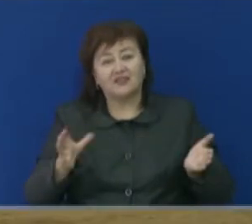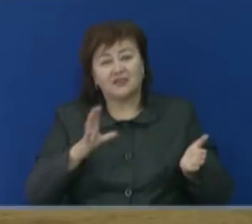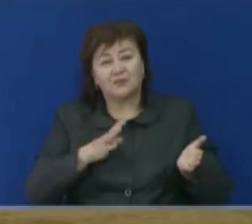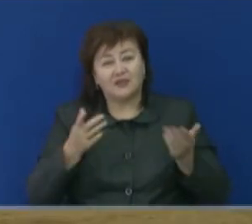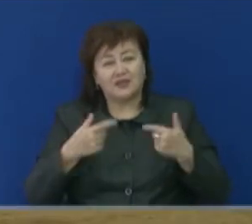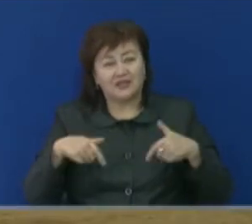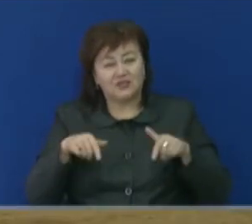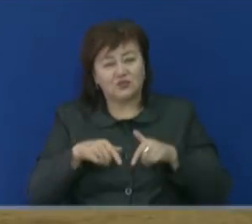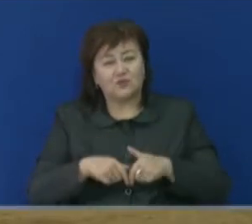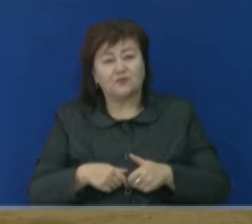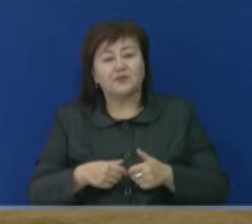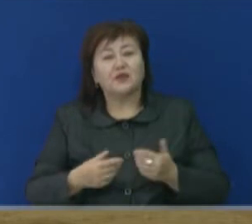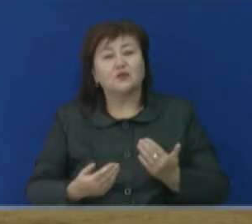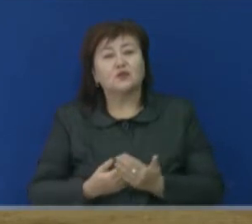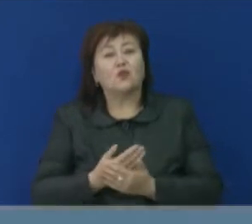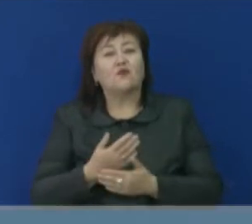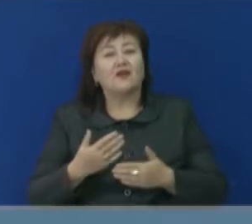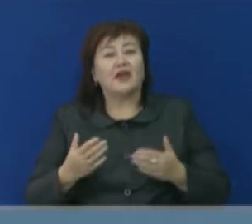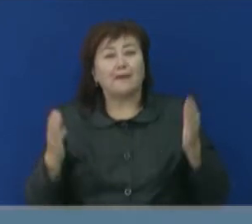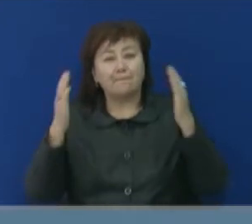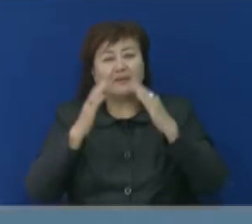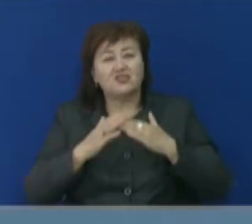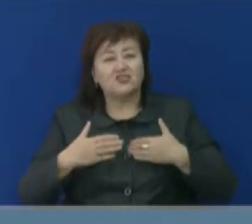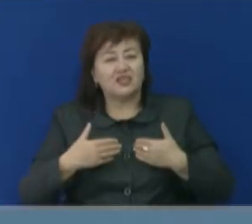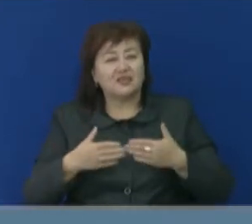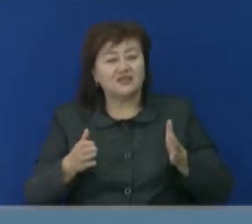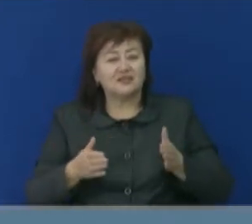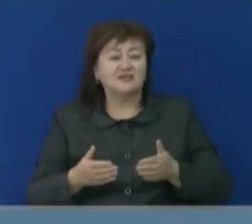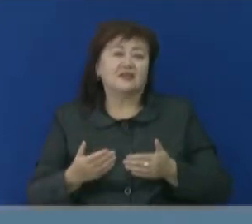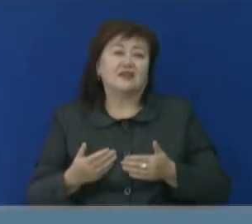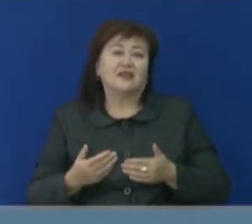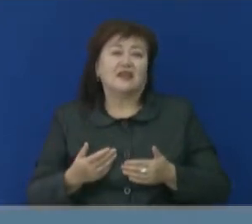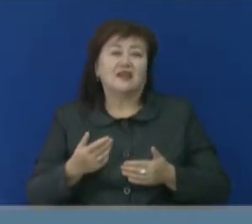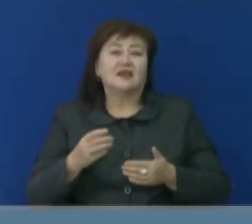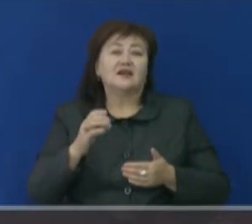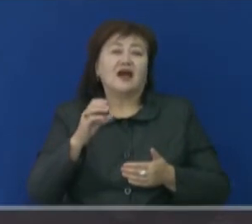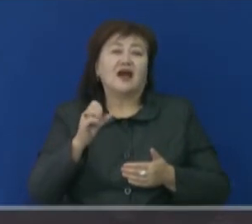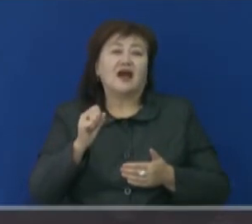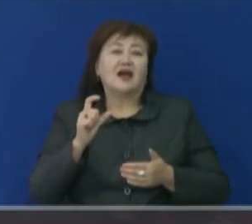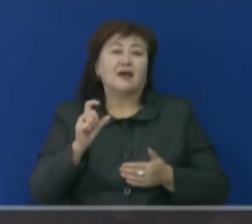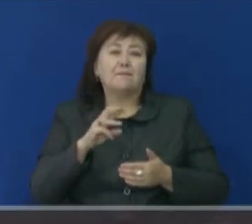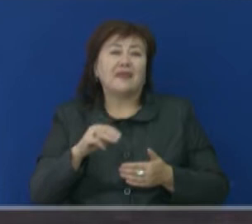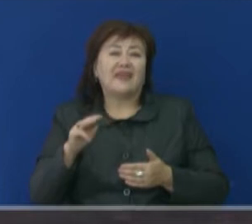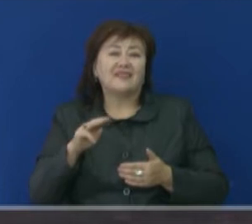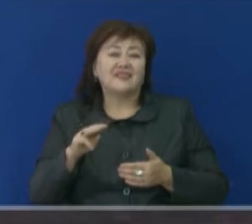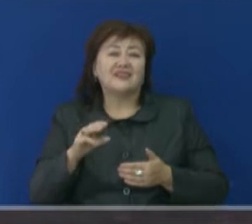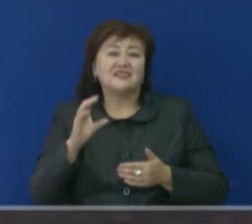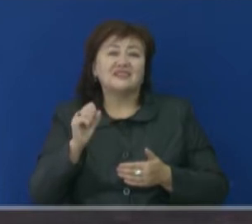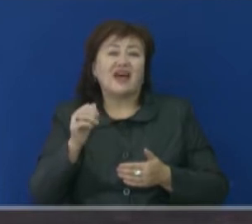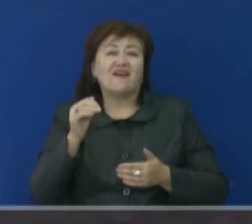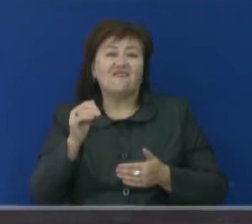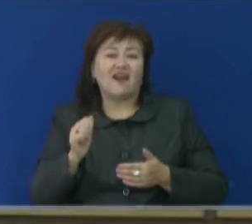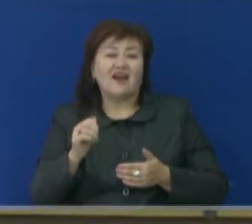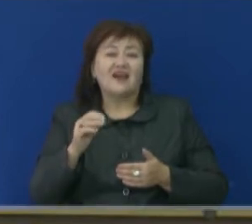Степной кентінде жаңа мешіт ашылды. Оған ислам әлемі мойындаған танымал тұлға Ахмет Сафа Хазірет есімі берілді. Ахмет Сафа